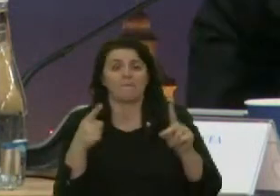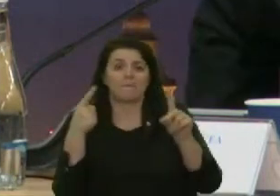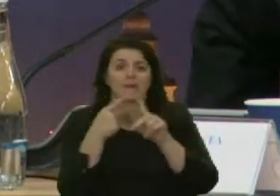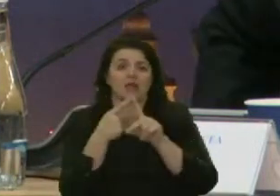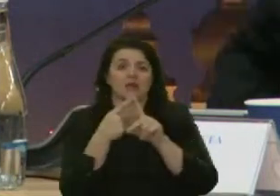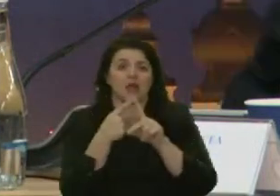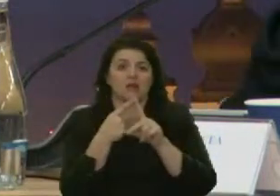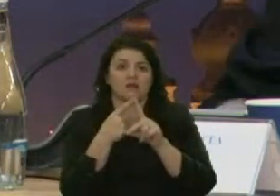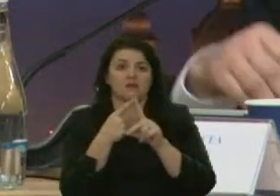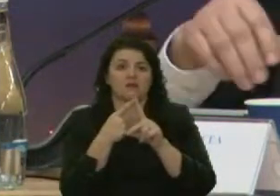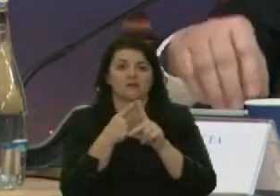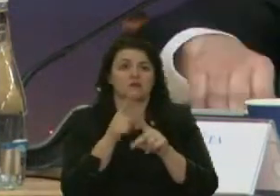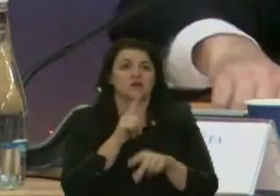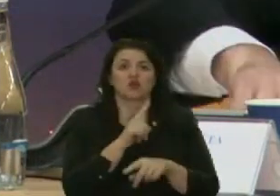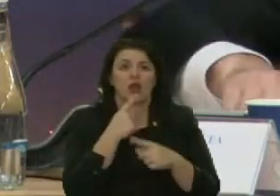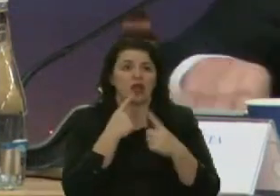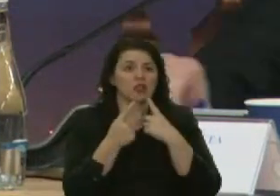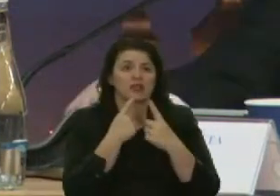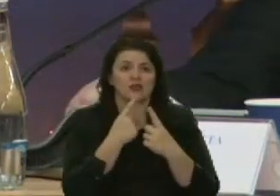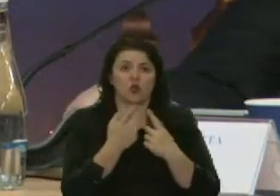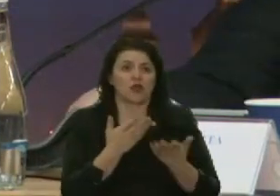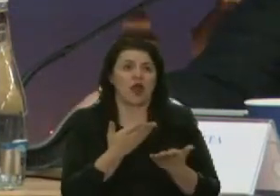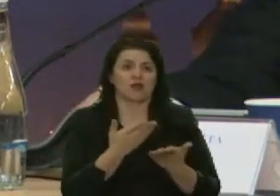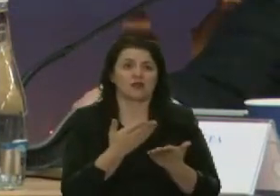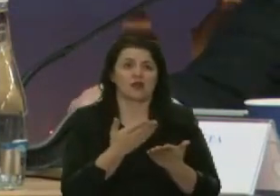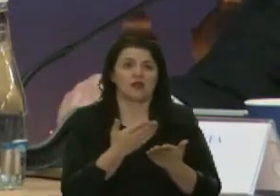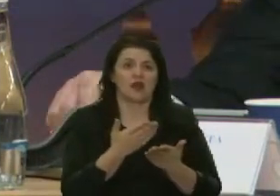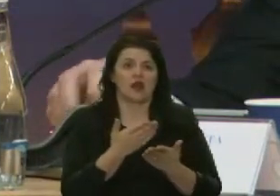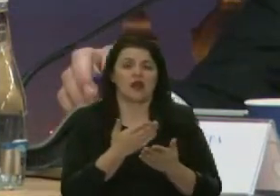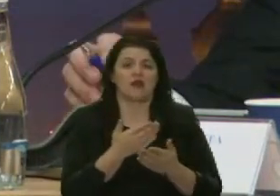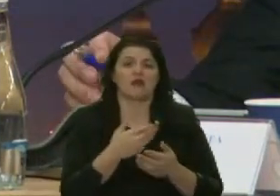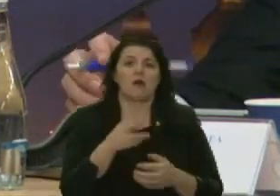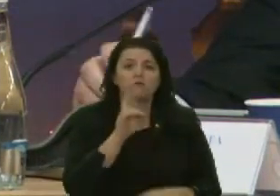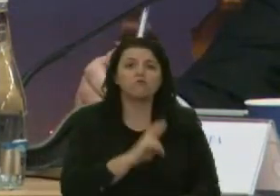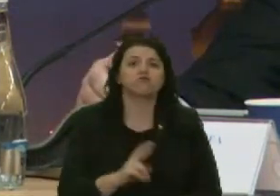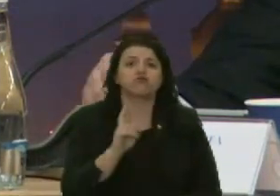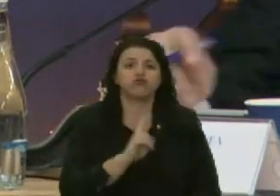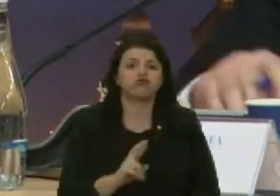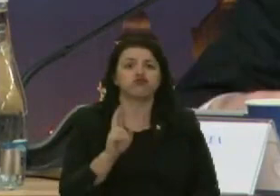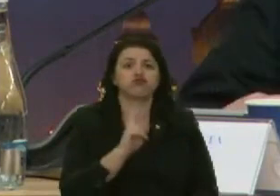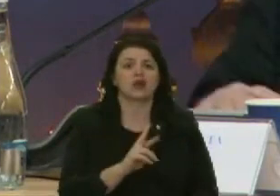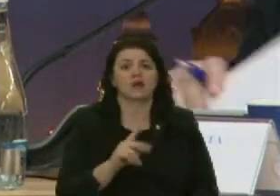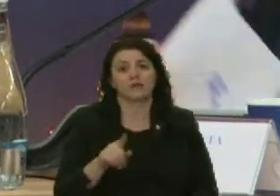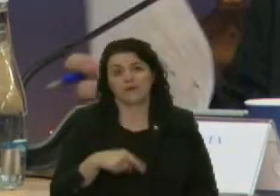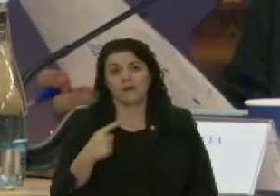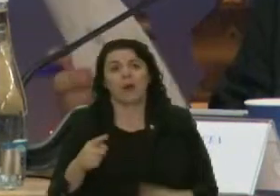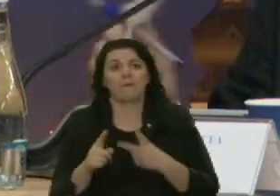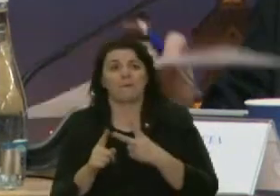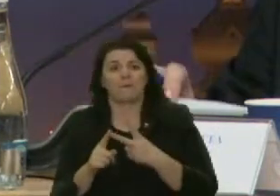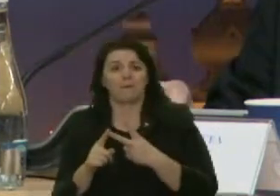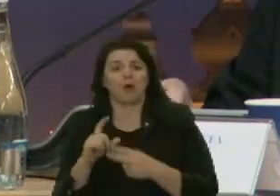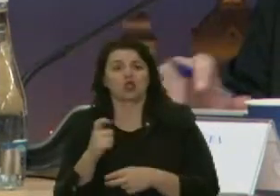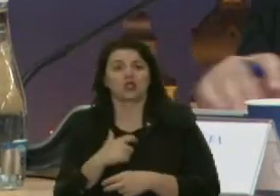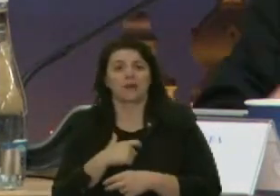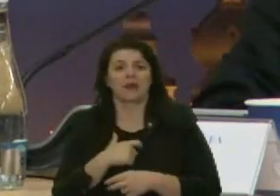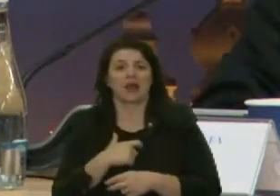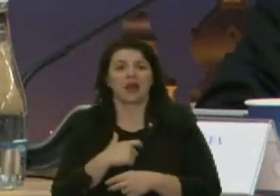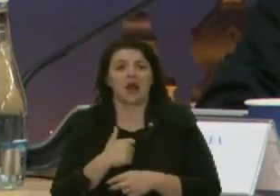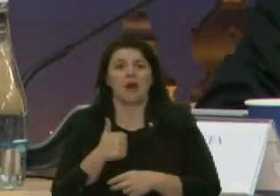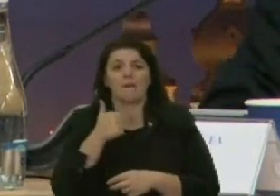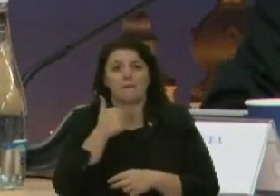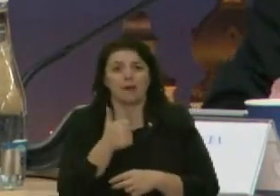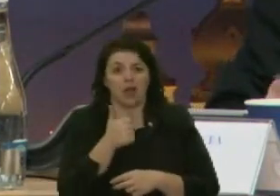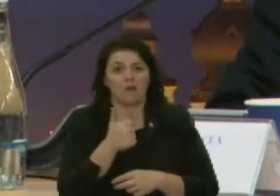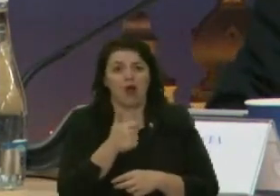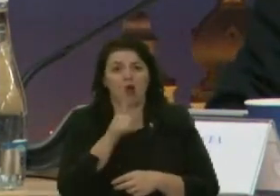mai importantă nu asta care o Discutați în general ca marotă ci asta asta posibilitatea de a avea din prima lună a anului